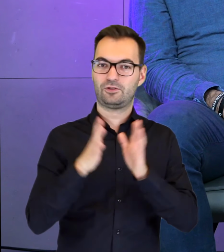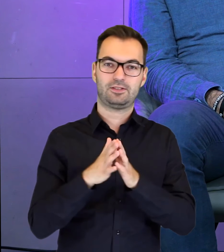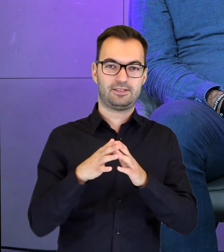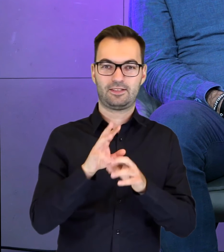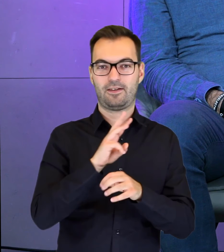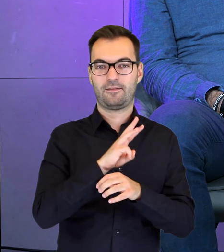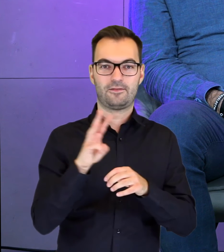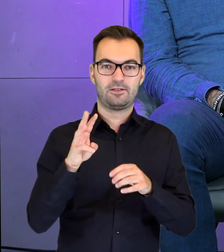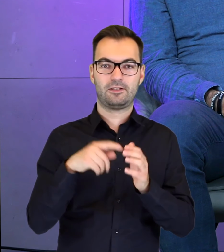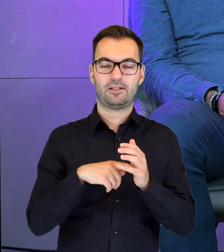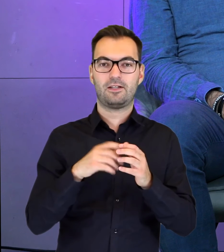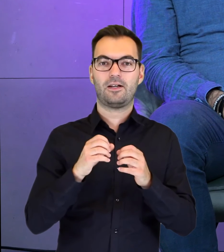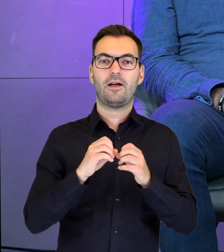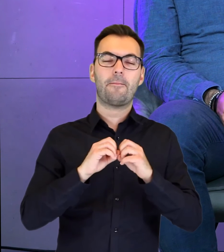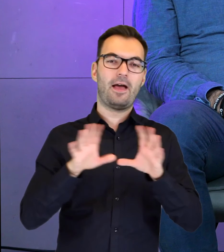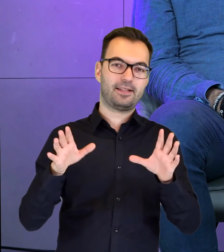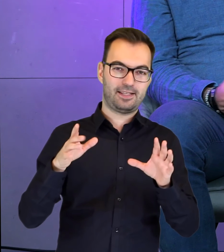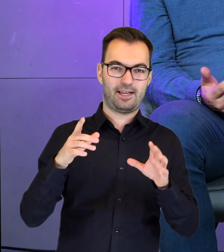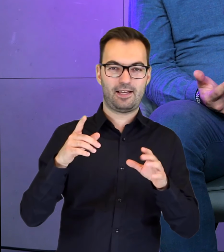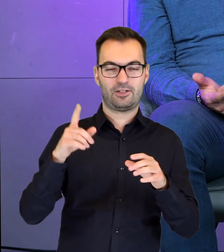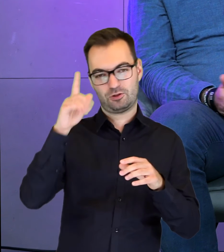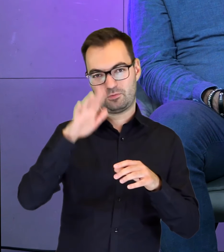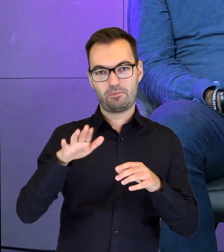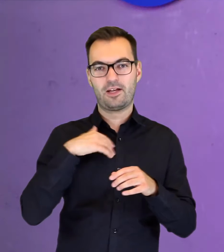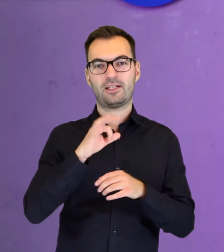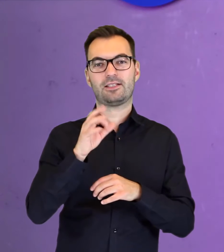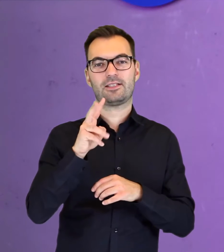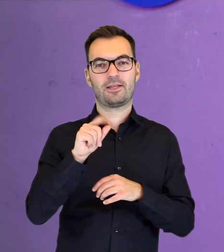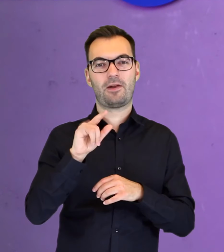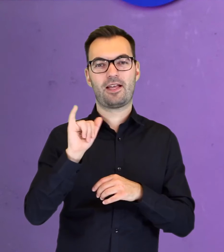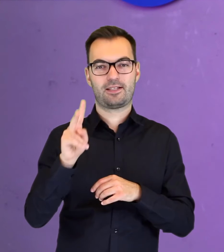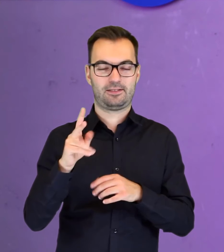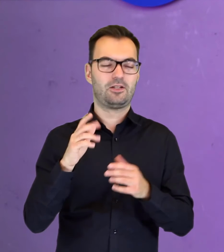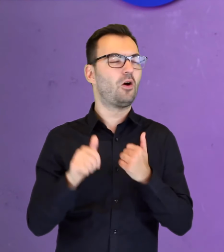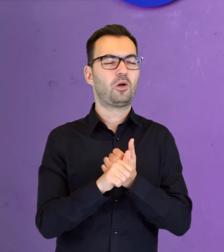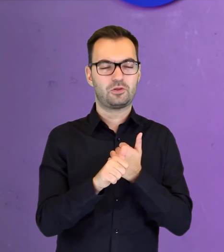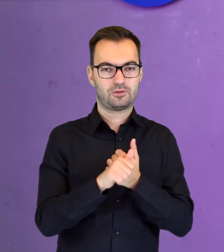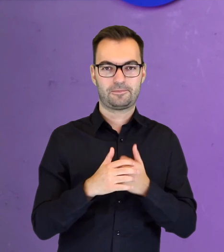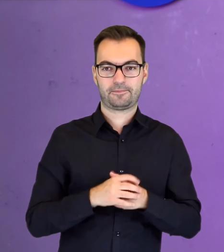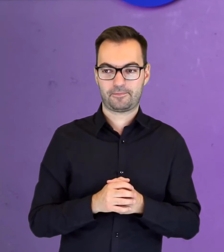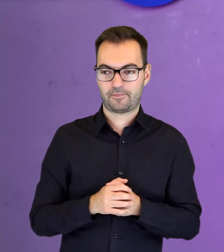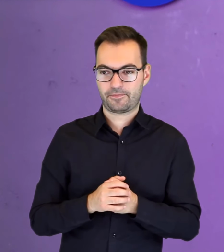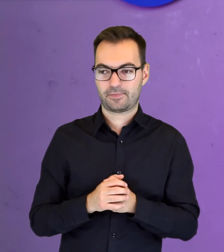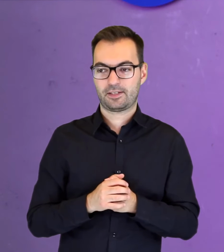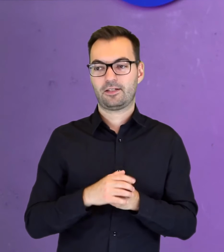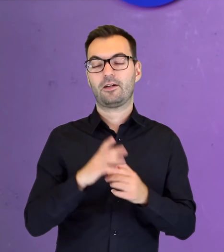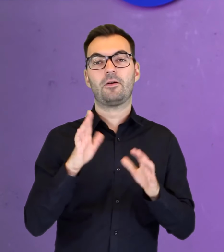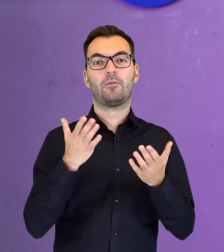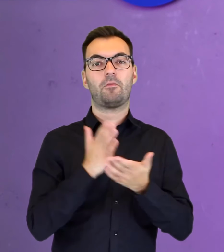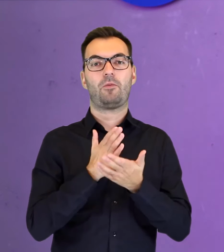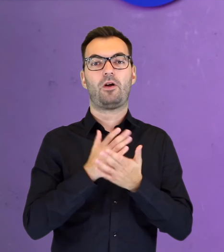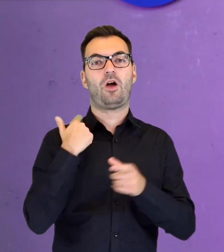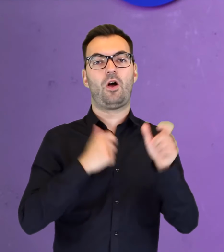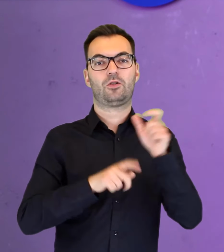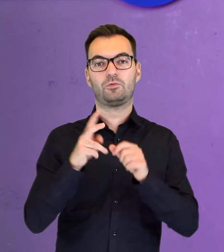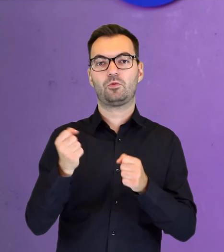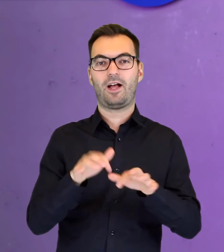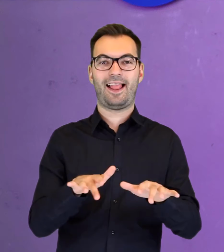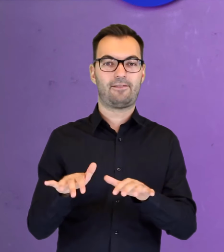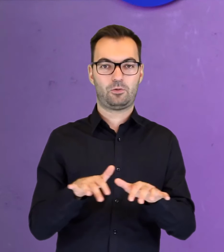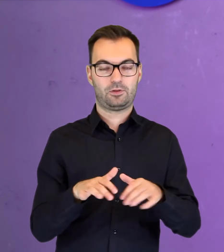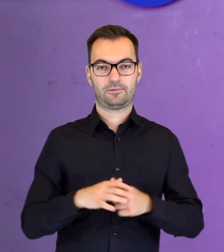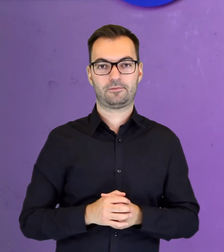featuring właściwie wujek Google wszystkie portale Social majątek linki Jaka jest w ogóle i